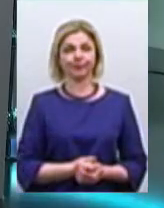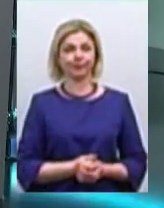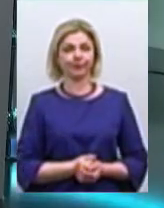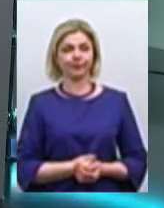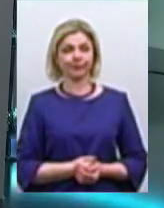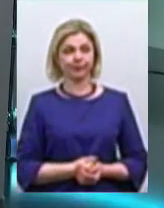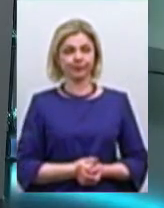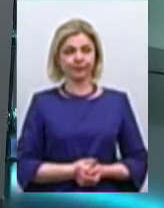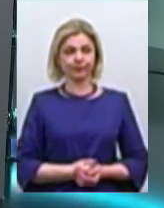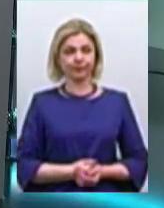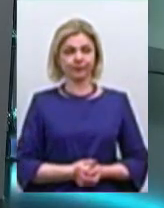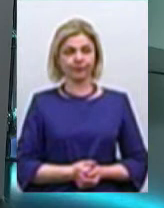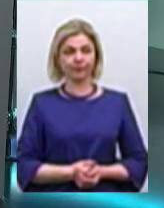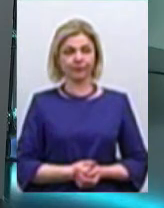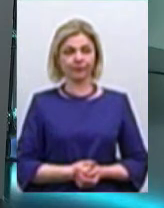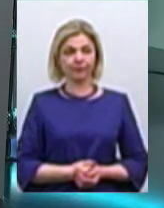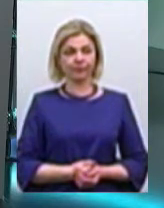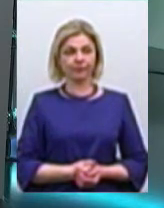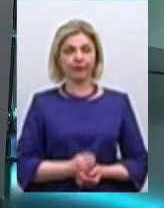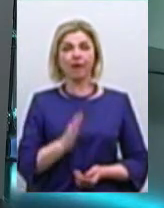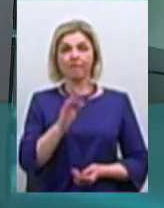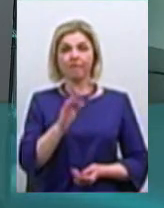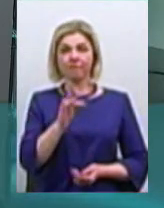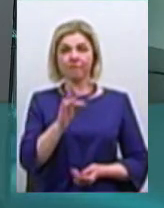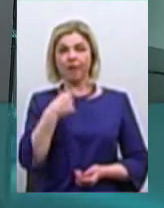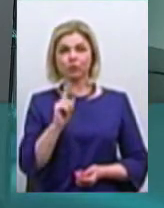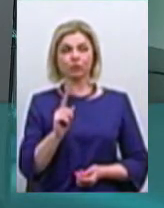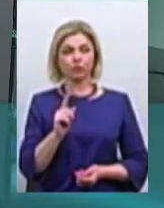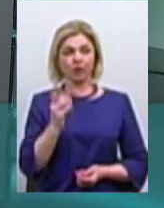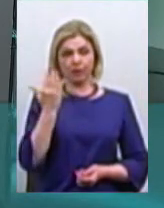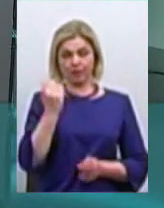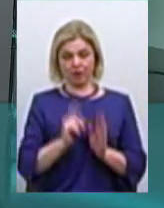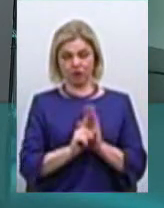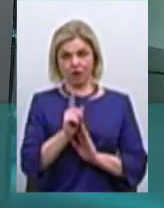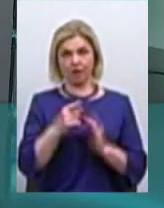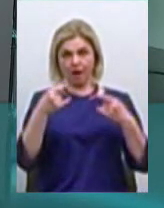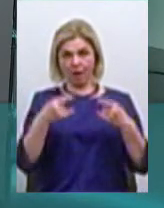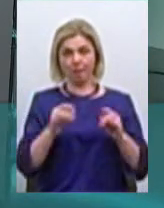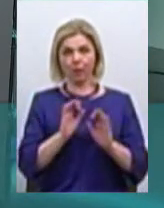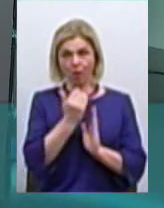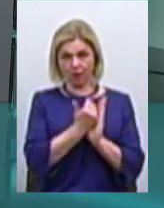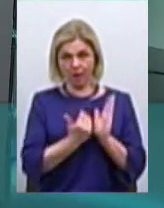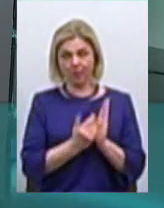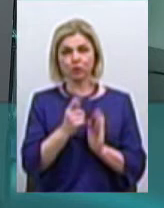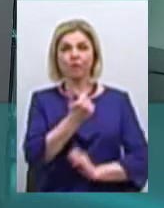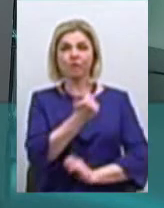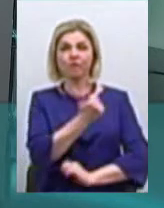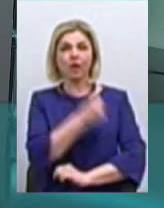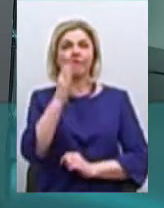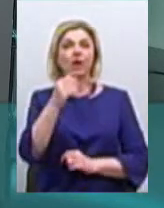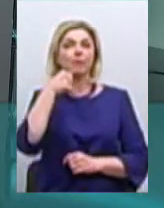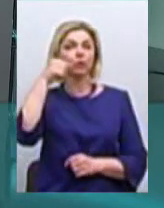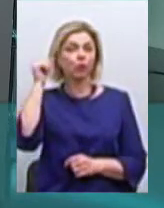медицини. Будь ласка, Інна Едмундовна, ви зазначили на початку нашої програми, що вакцинація в минулому